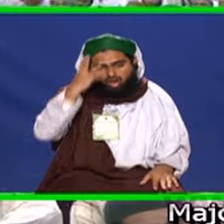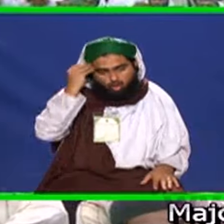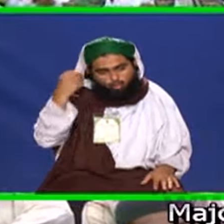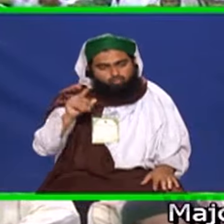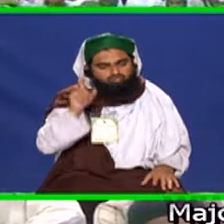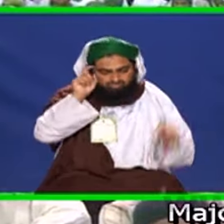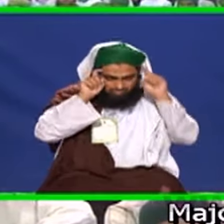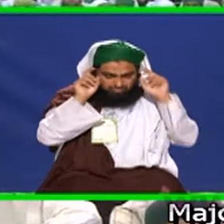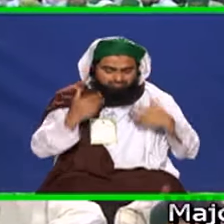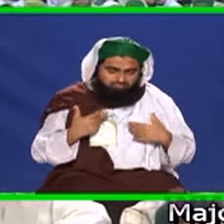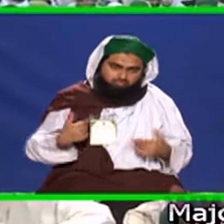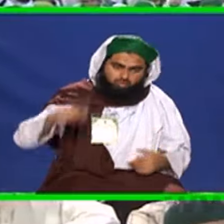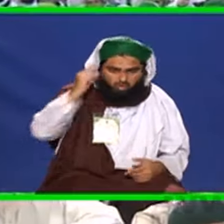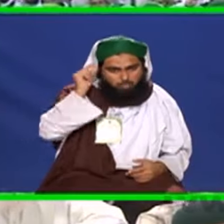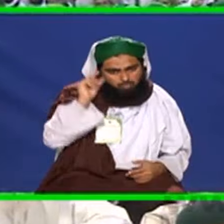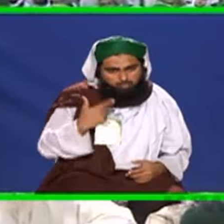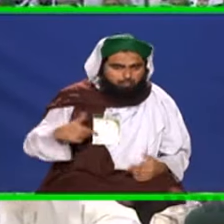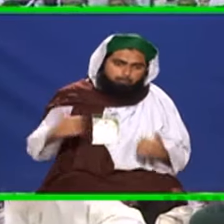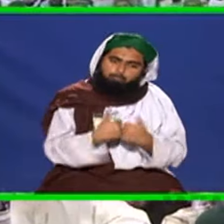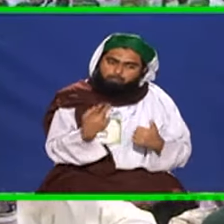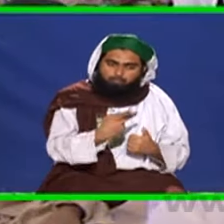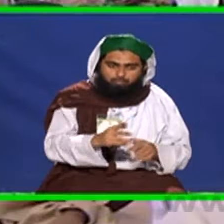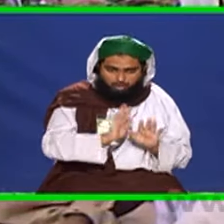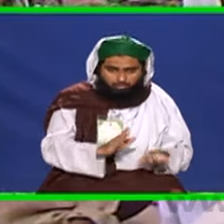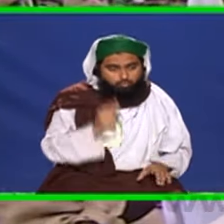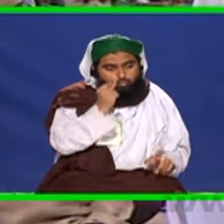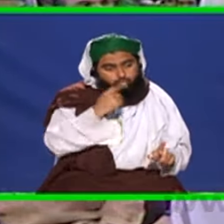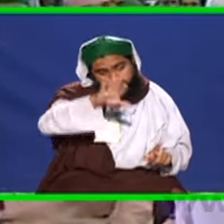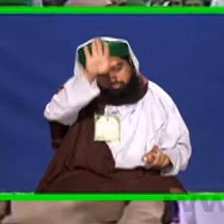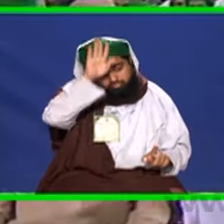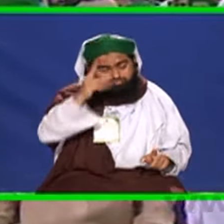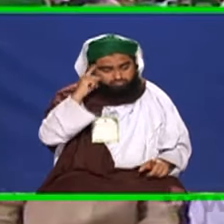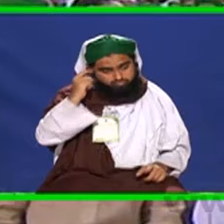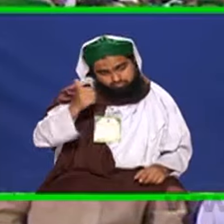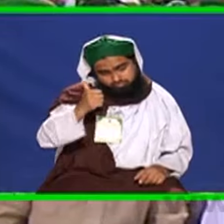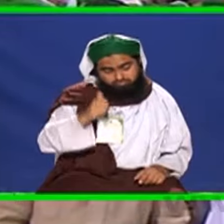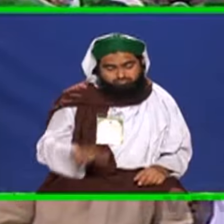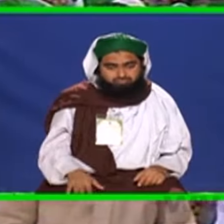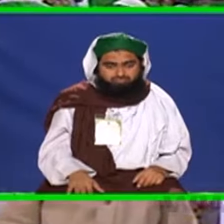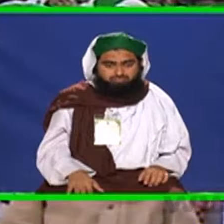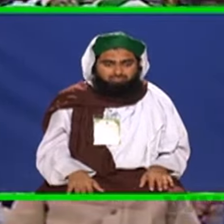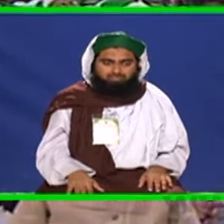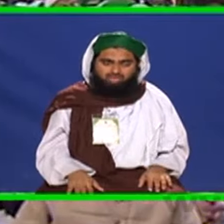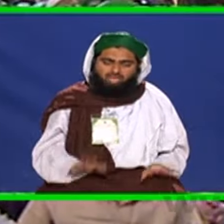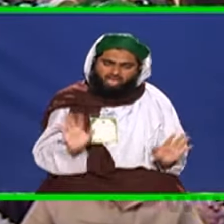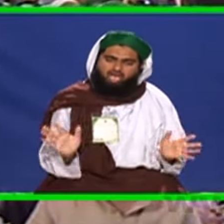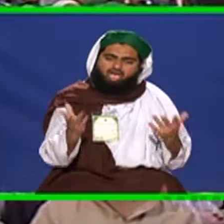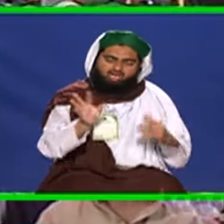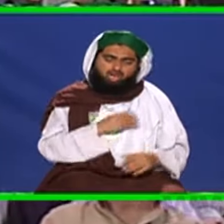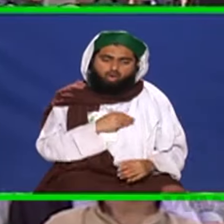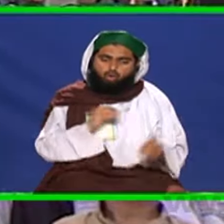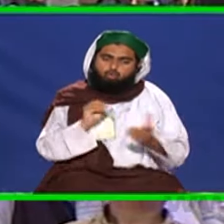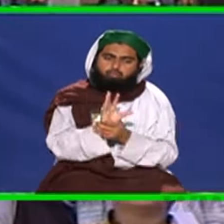جاتے ہیں ان میں اتنی عقل وقل رہتی نہیں عام دیکھا ہی جاتا تو وہ بھی مطلب ایسے اس کی عقل بھر مار گئی تعاون میں بھاگا